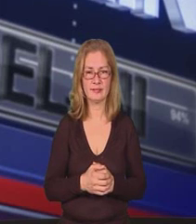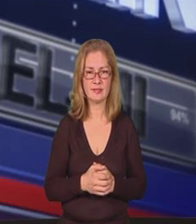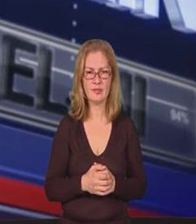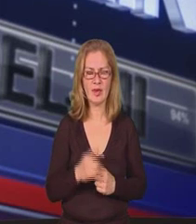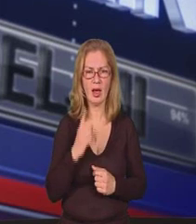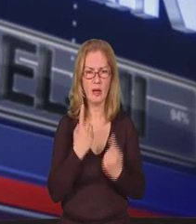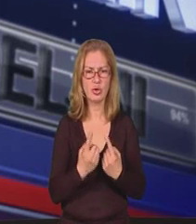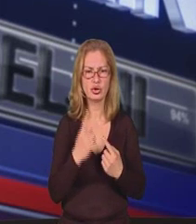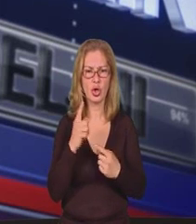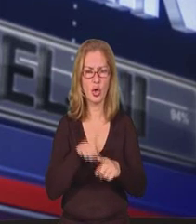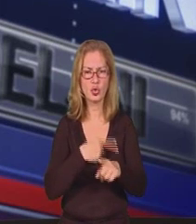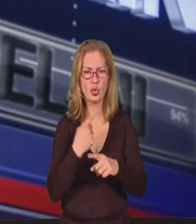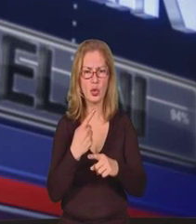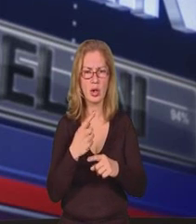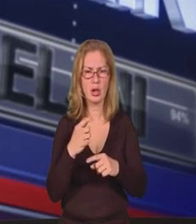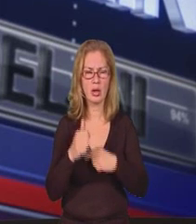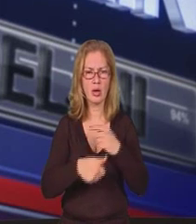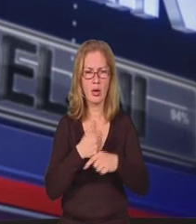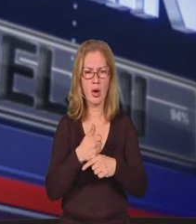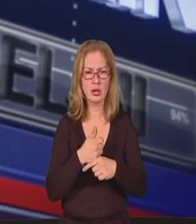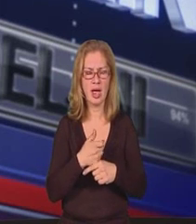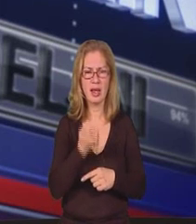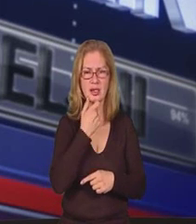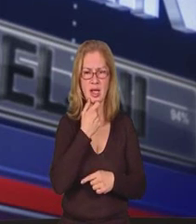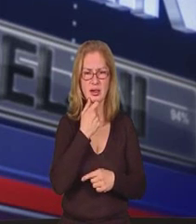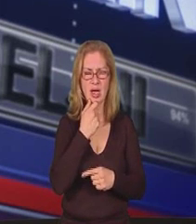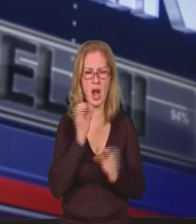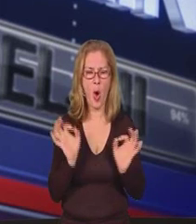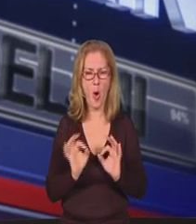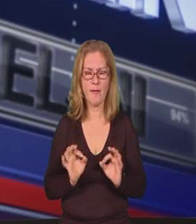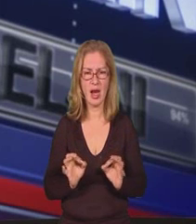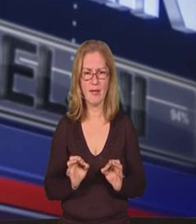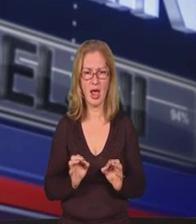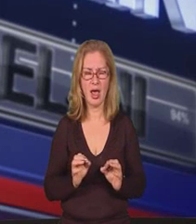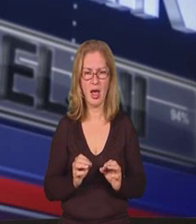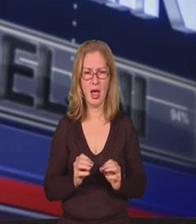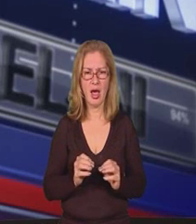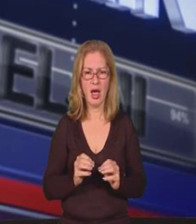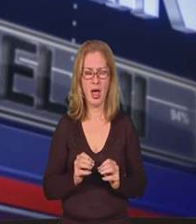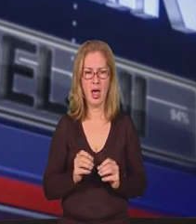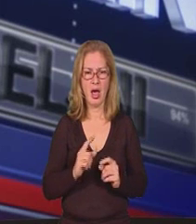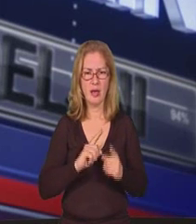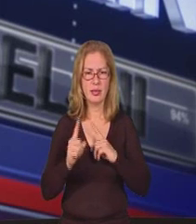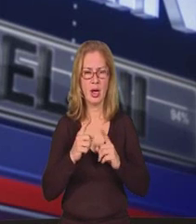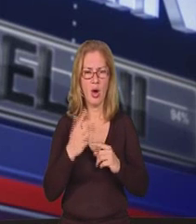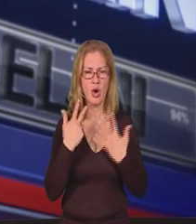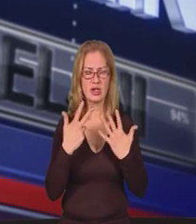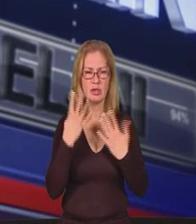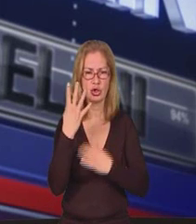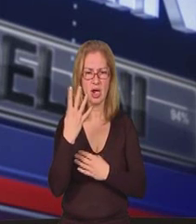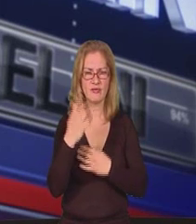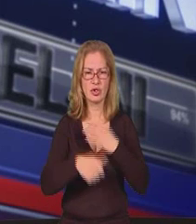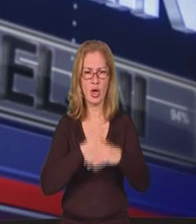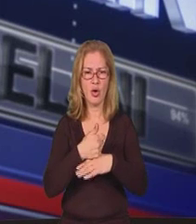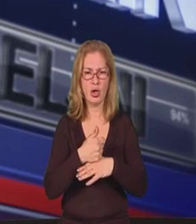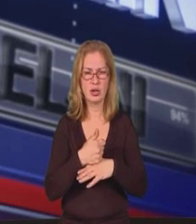Savez vatrogasaca postoji dugi niz godina i bori se sa problemom zastarele opreme. Kako saznajemo, u Savezu najmlađe vozilo je